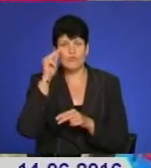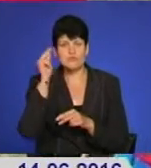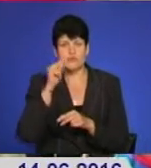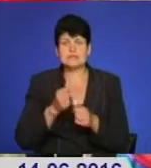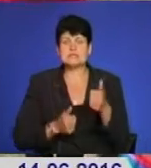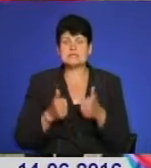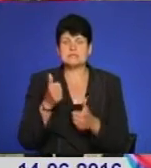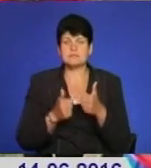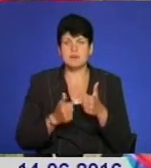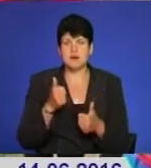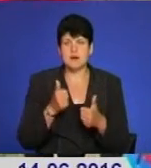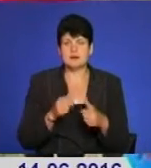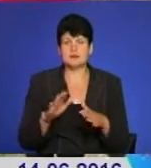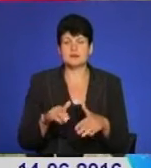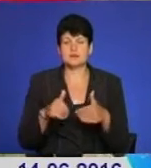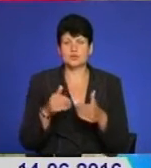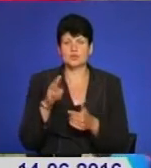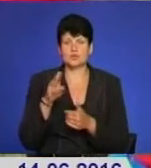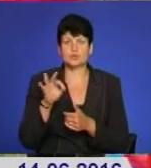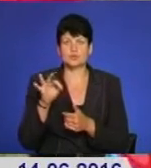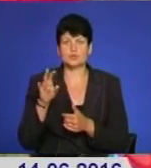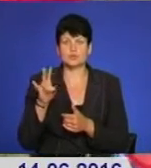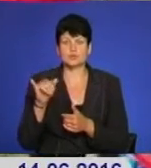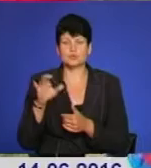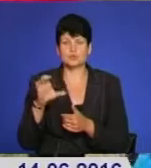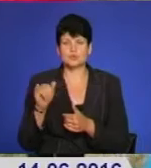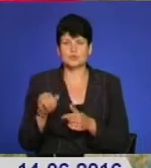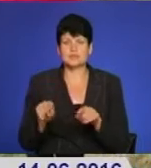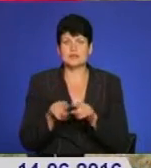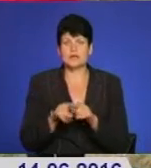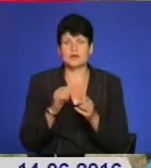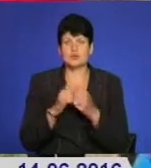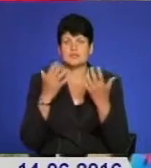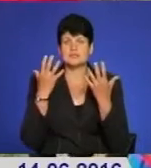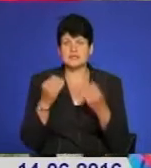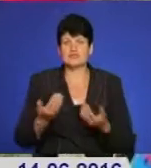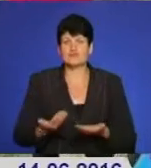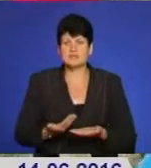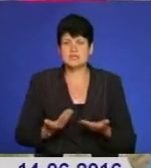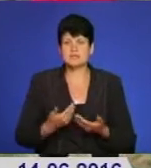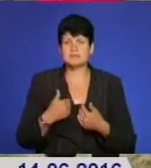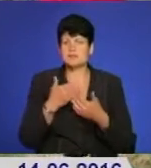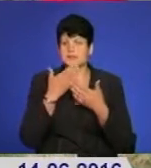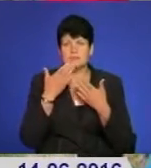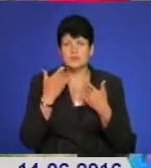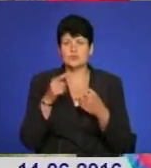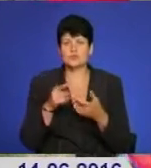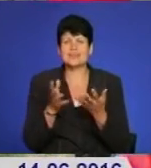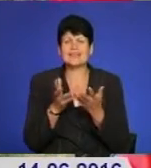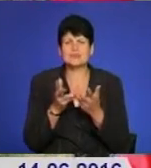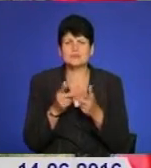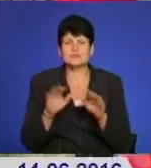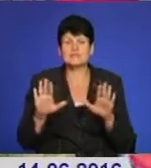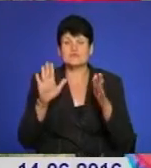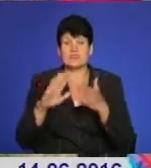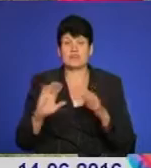Змагання надають такого тонусу. Так як кожен день в житті ми не стикаємося з такою кількістю надзвичайних